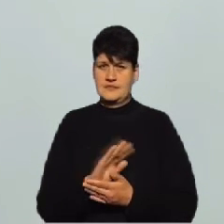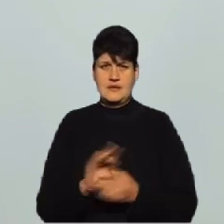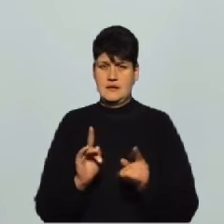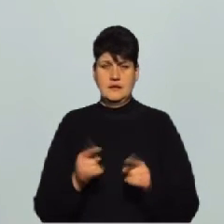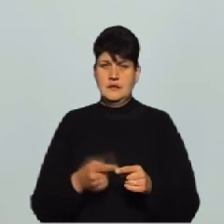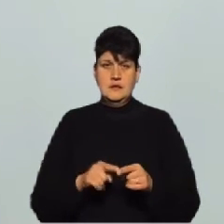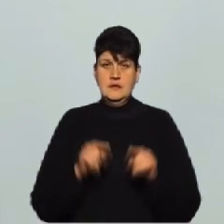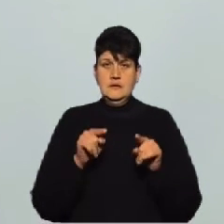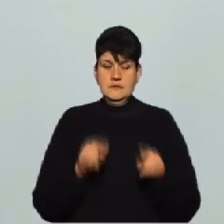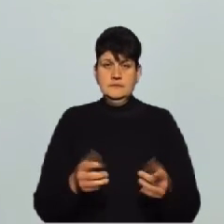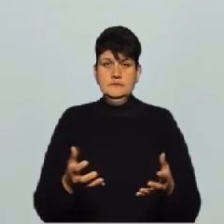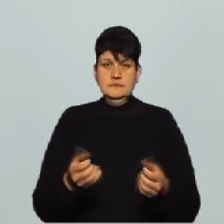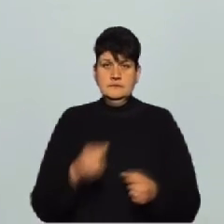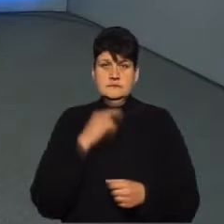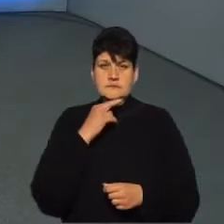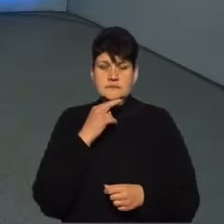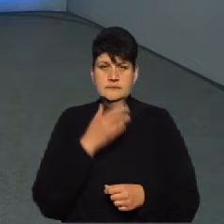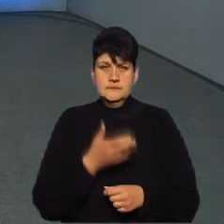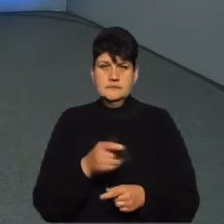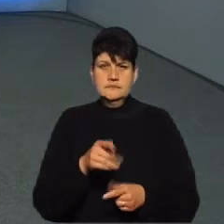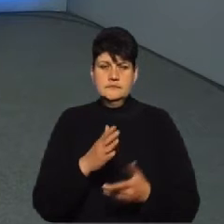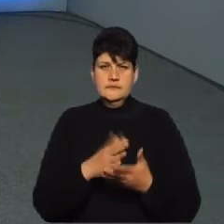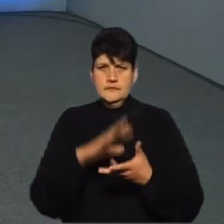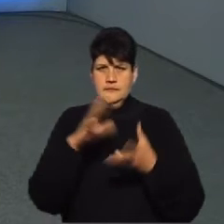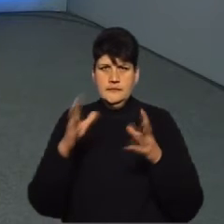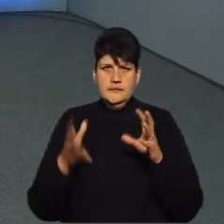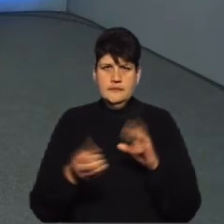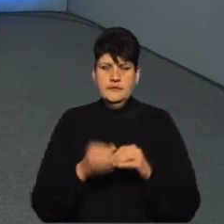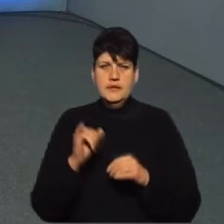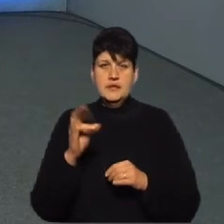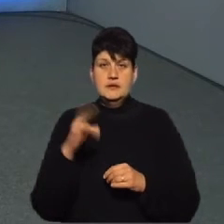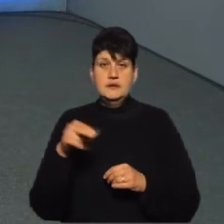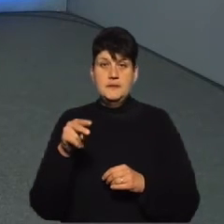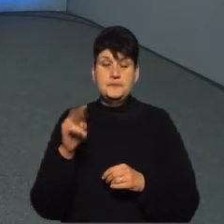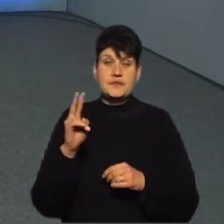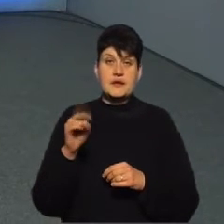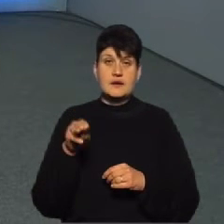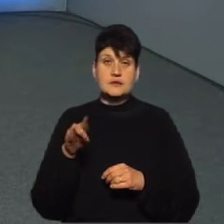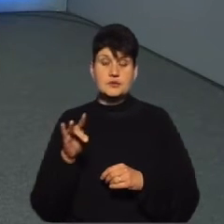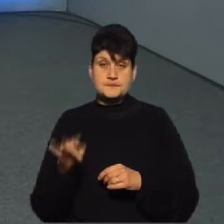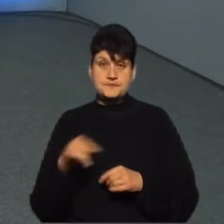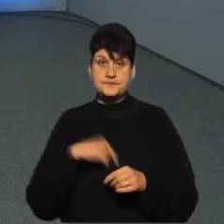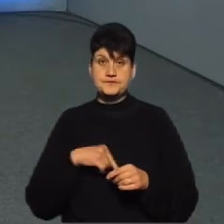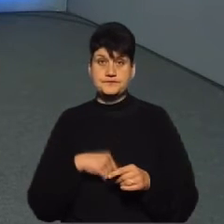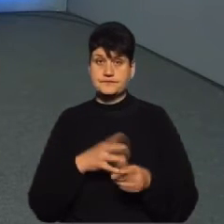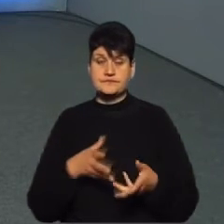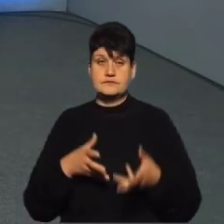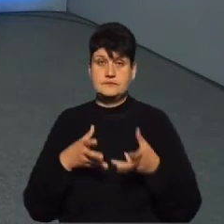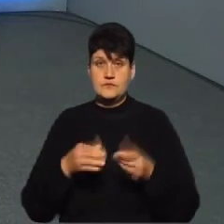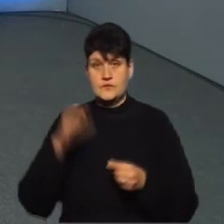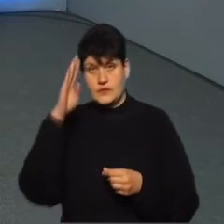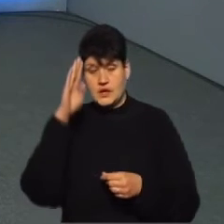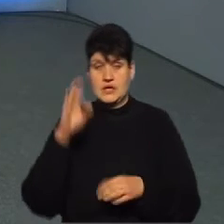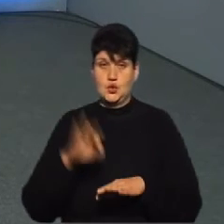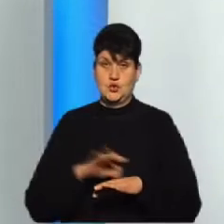уваги. Там є комплекси індикаторів, психологічно несумісні чоловік і дружина можуть ідеально